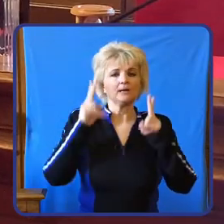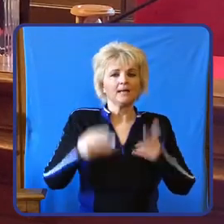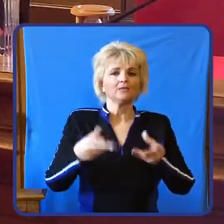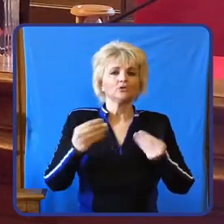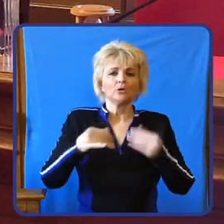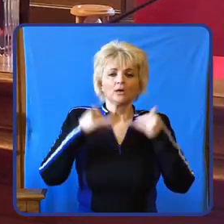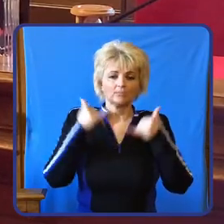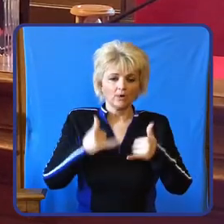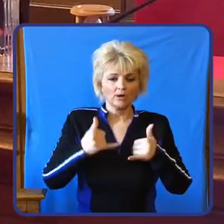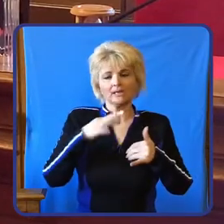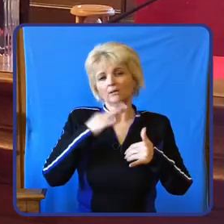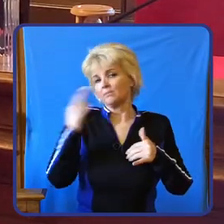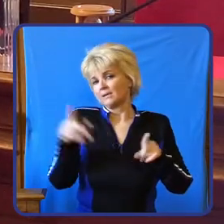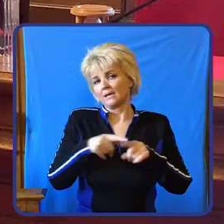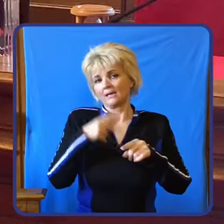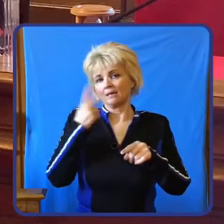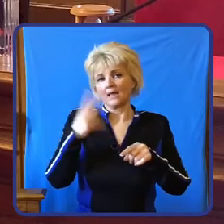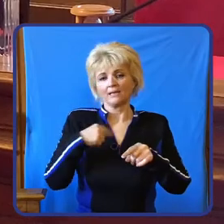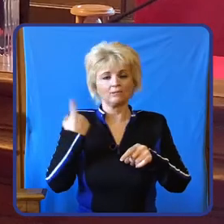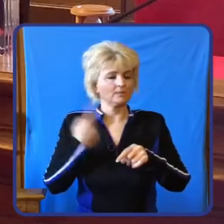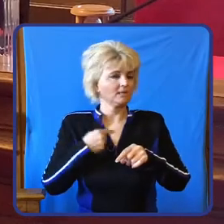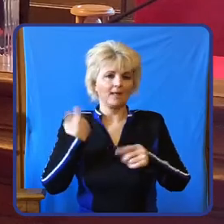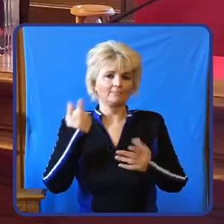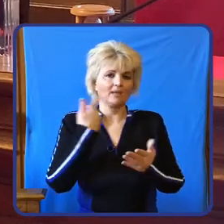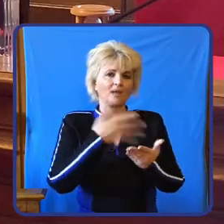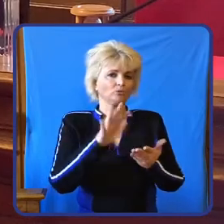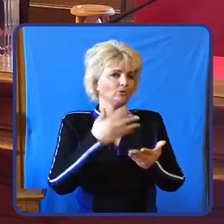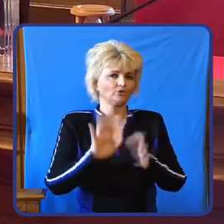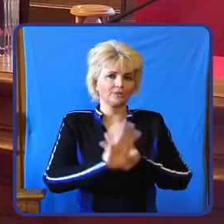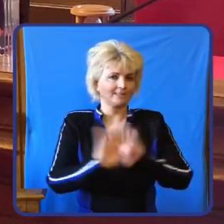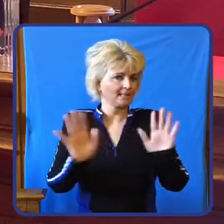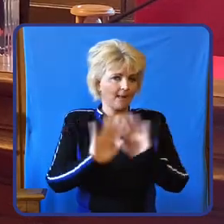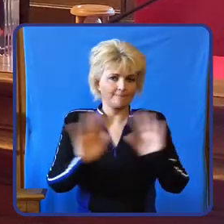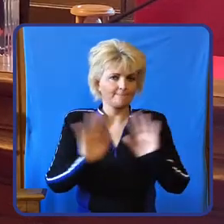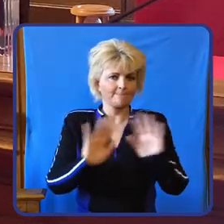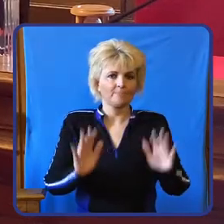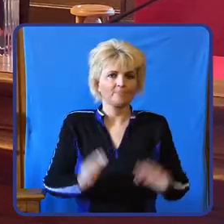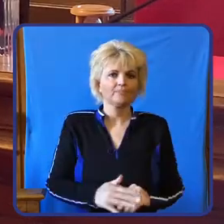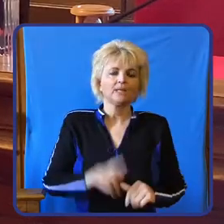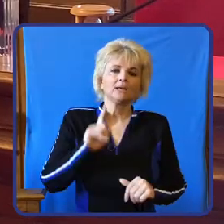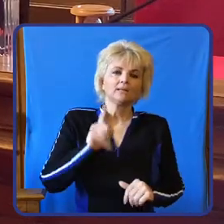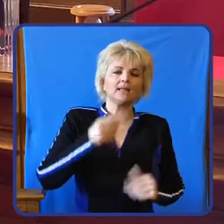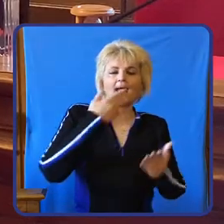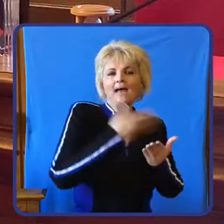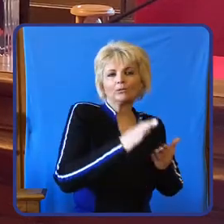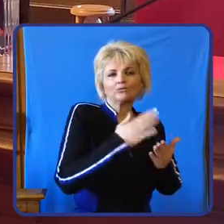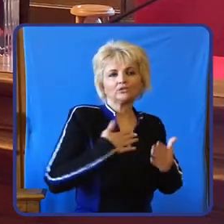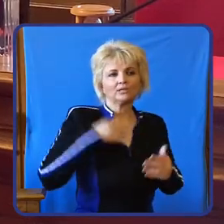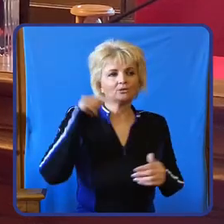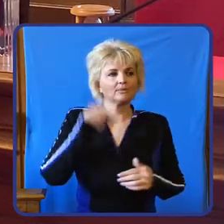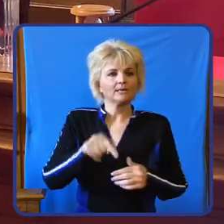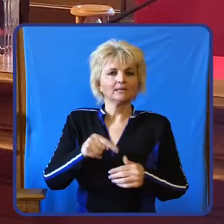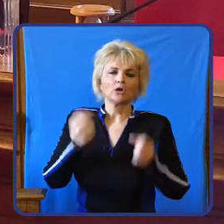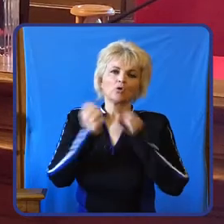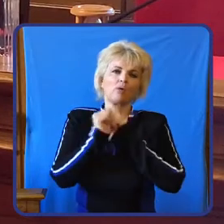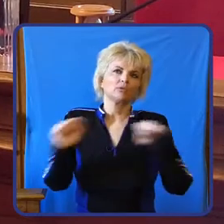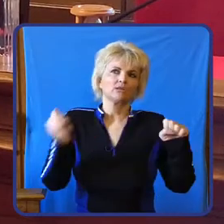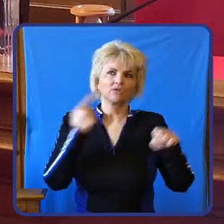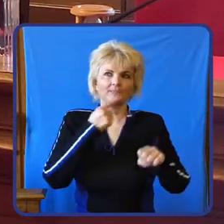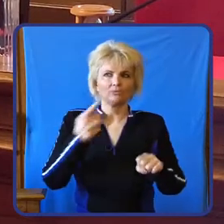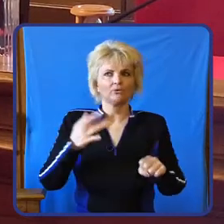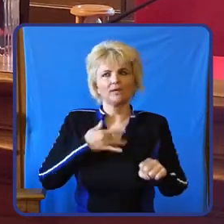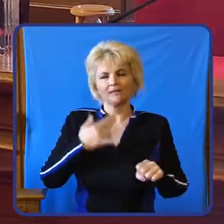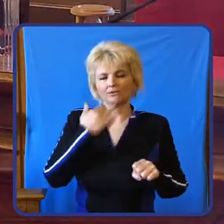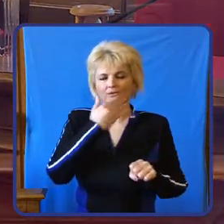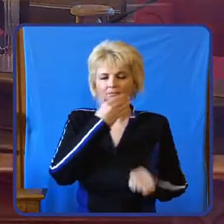magukénak vannak, ezért mi ezt nem ítéljük el. És, de azt kikérem magamnak, hogy itt lekommunistázzon minket, és